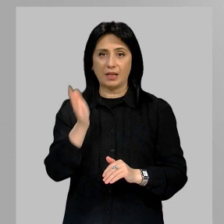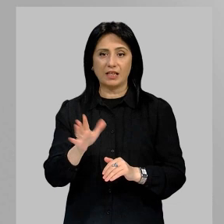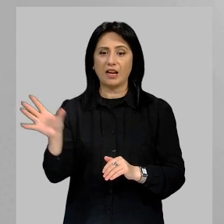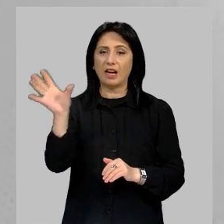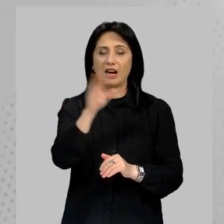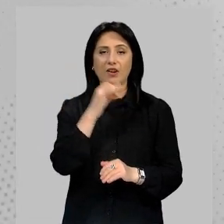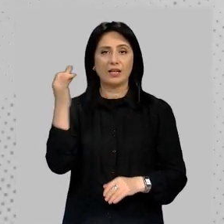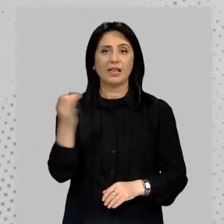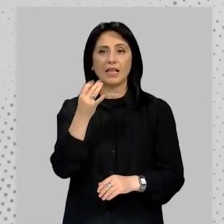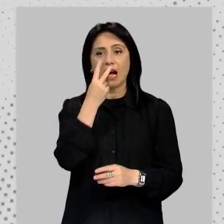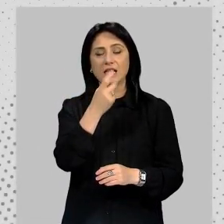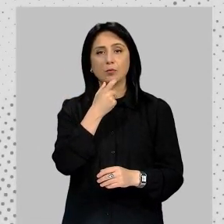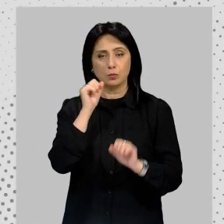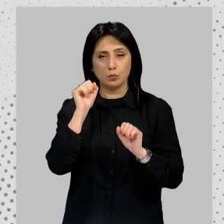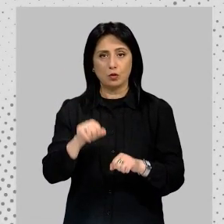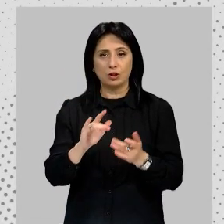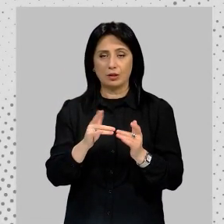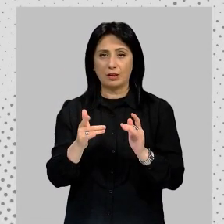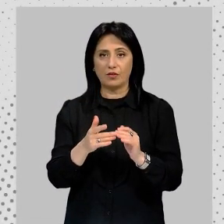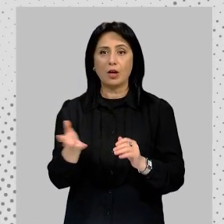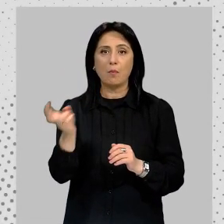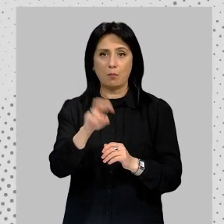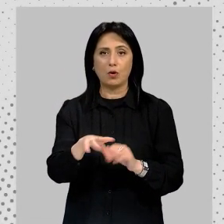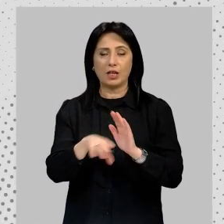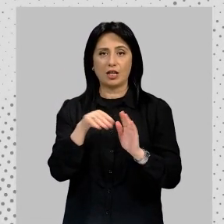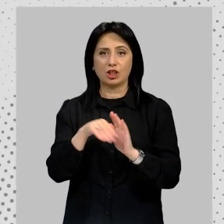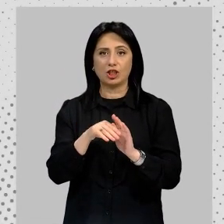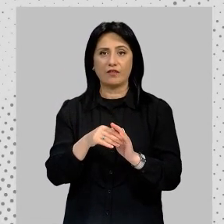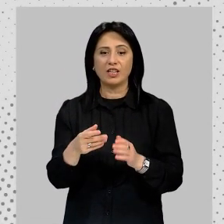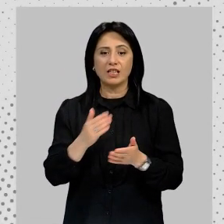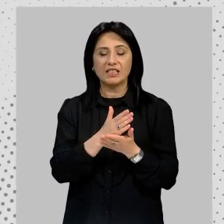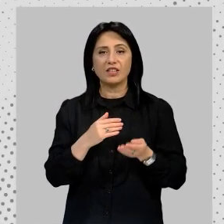მხარისთვის. Მოდი არჩევნებზე. Შეიტანე წვლილი საარჩევნო